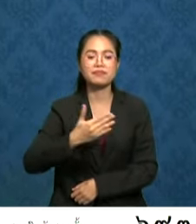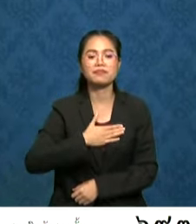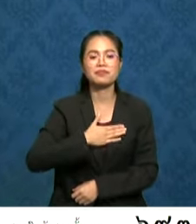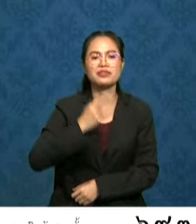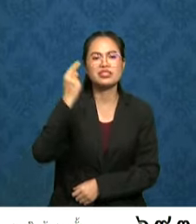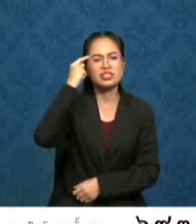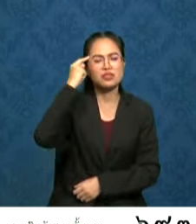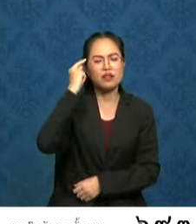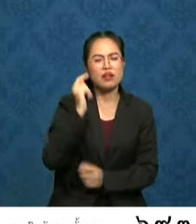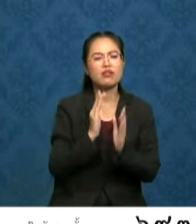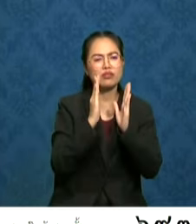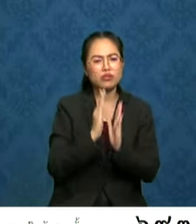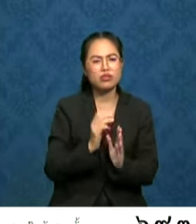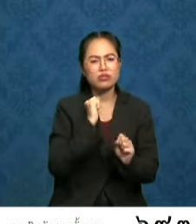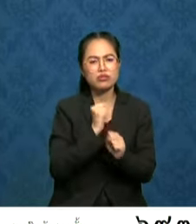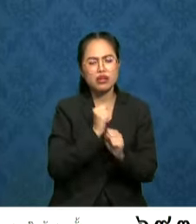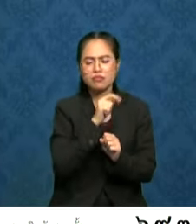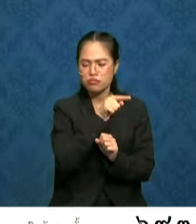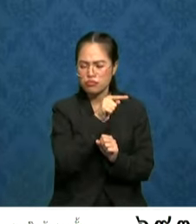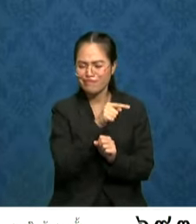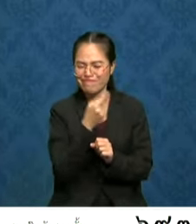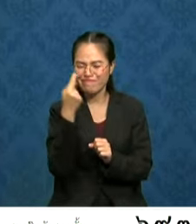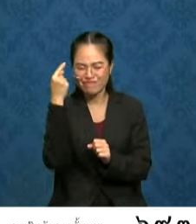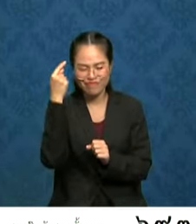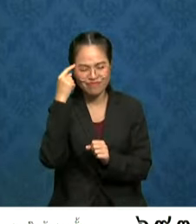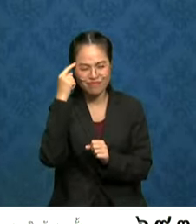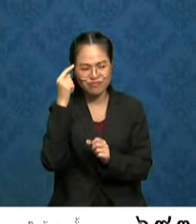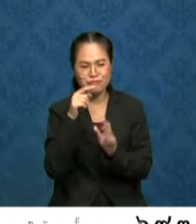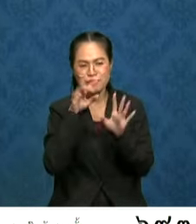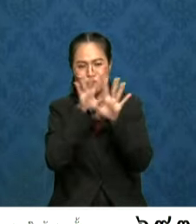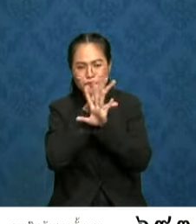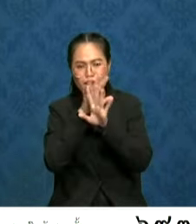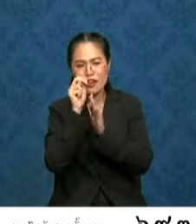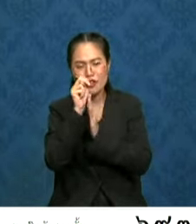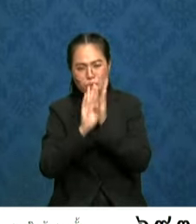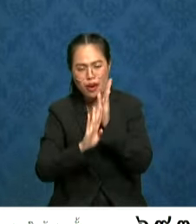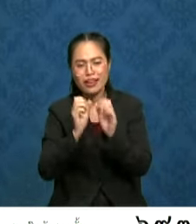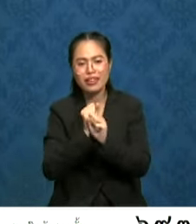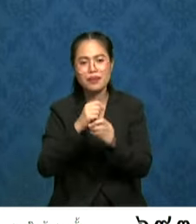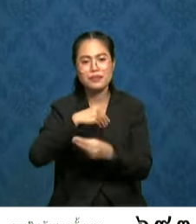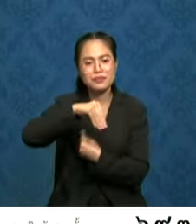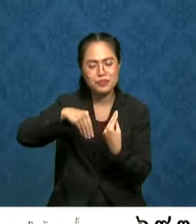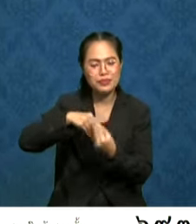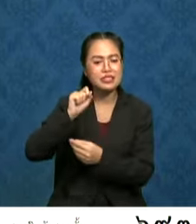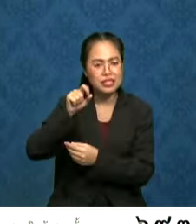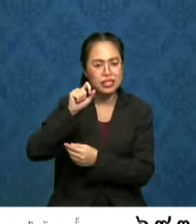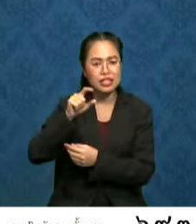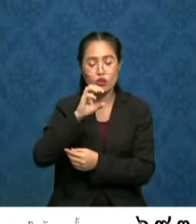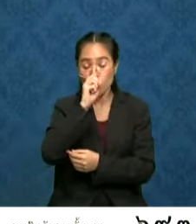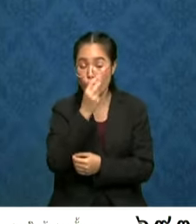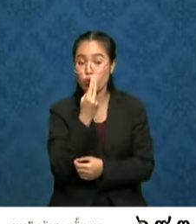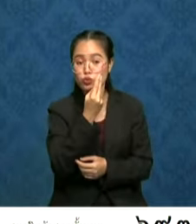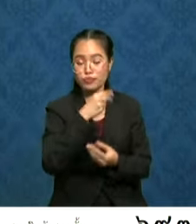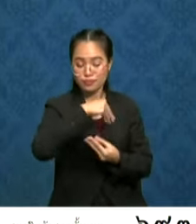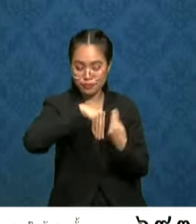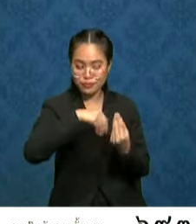คนทำกราฟฟิกเป็นนาตาชาหรรือเปล่านะคะเพราะจริงๆแล้วมันมีนโยพยด้านเศรษฐกิจที่ออกมาเยอะมากนะคะเดี๋ยวฉันจะไล่ให้ฟังนะคะมาตรการกระตุ้น